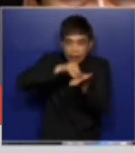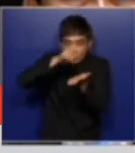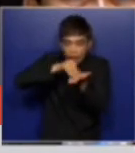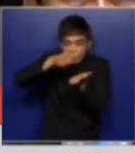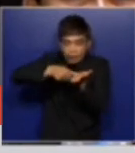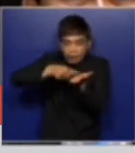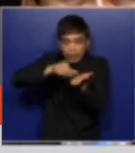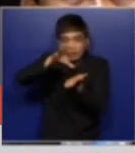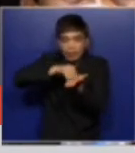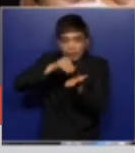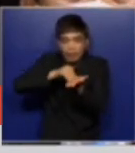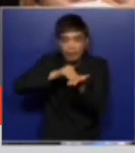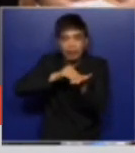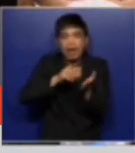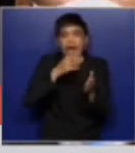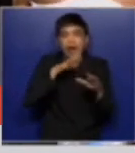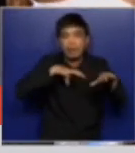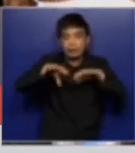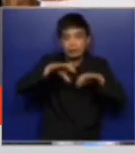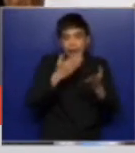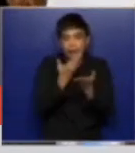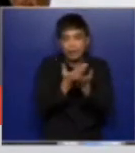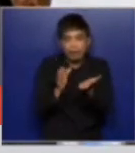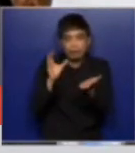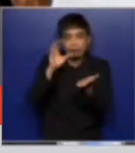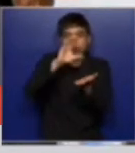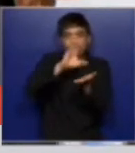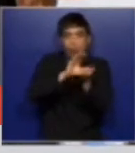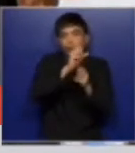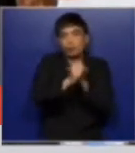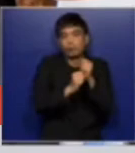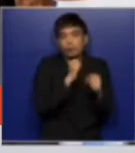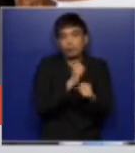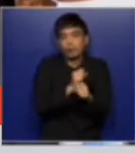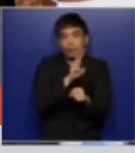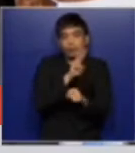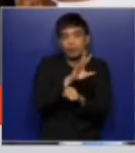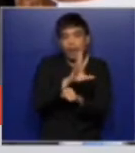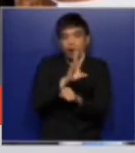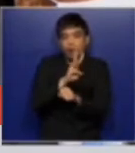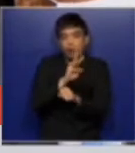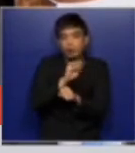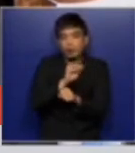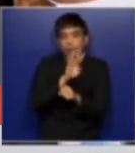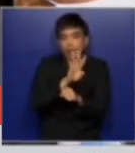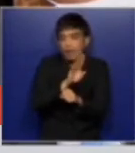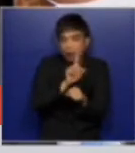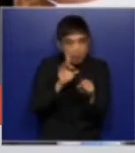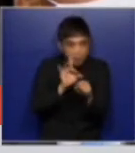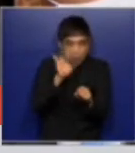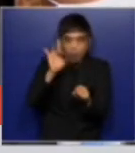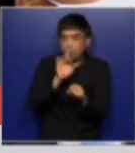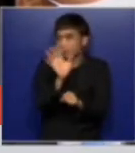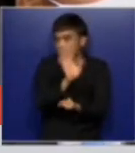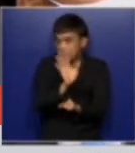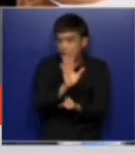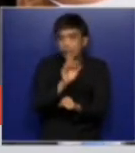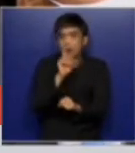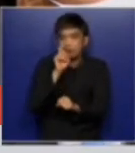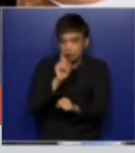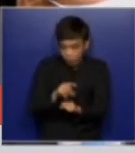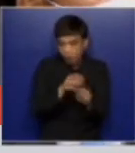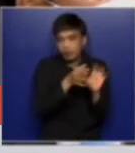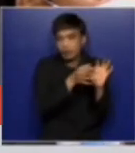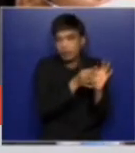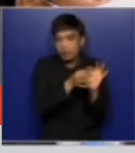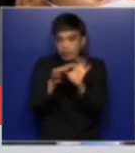มาจัดทำงบประมาณรายจ่ายประจำปีไม่เฉพาะในปี2564เท่านั้นยังเป็นเรื่องที่จะต้องเกี่ยวข้องกับ